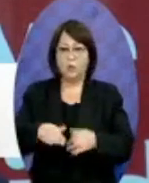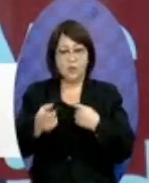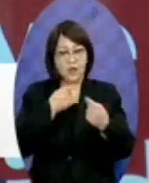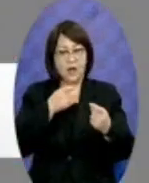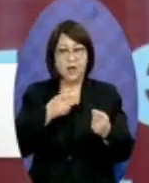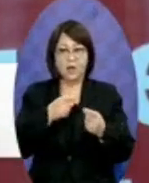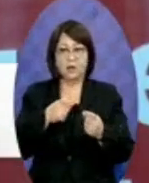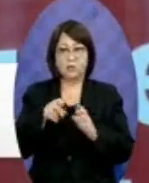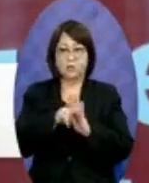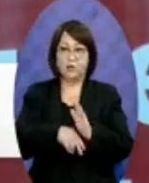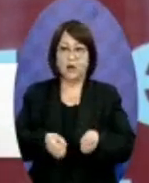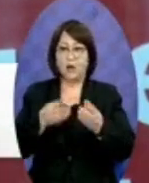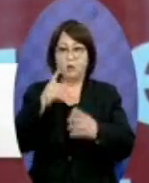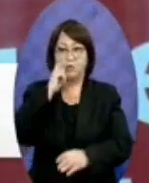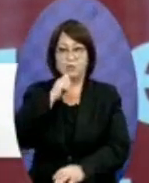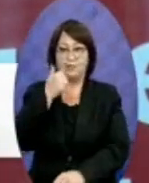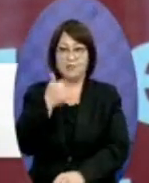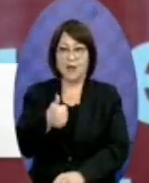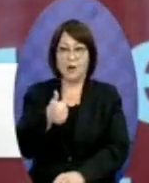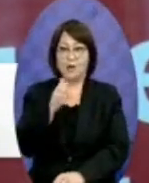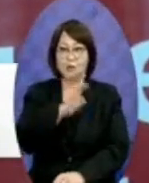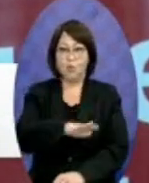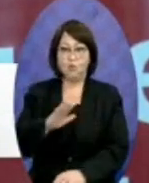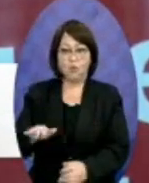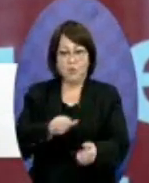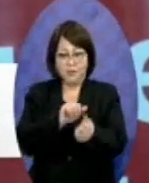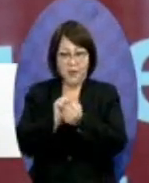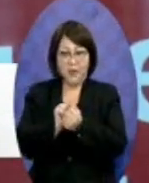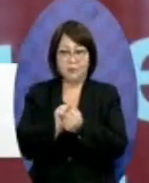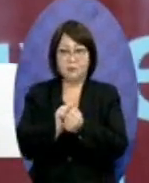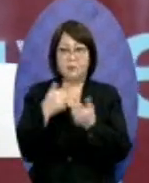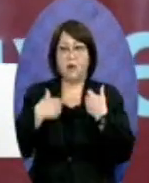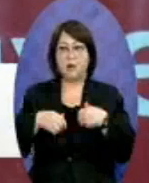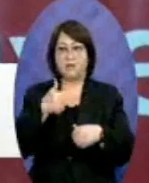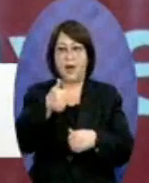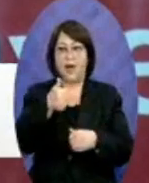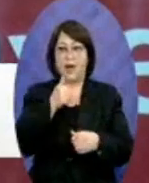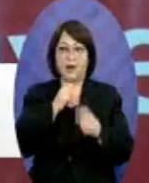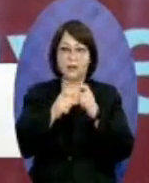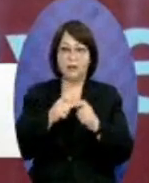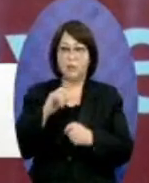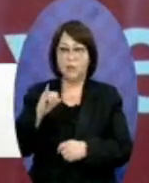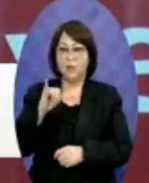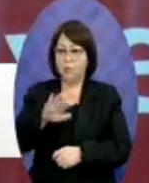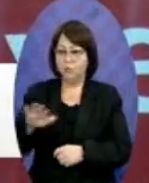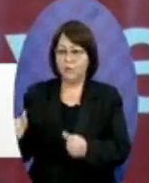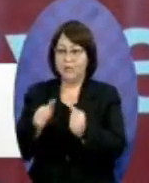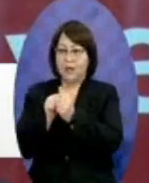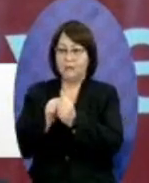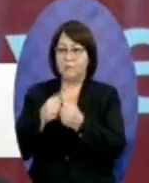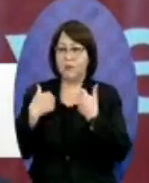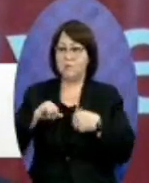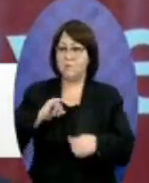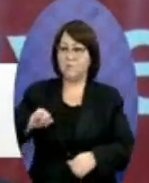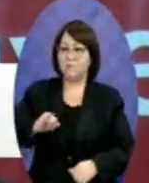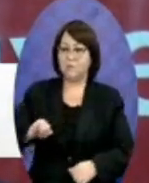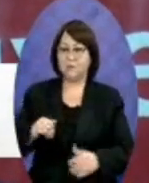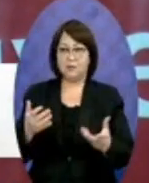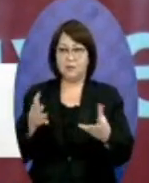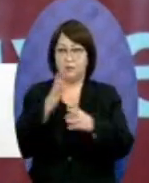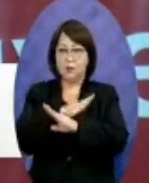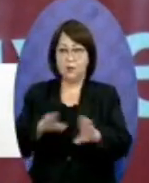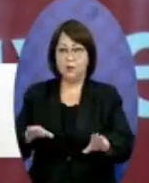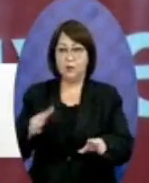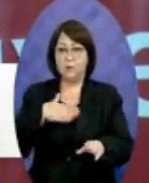дүрмийг гаргаач тий сайн хүүхдтэй найзлахаар багш сайн анддаг муу хүүхдтэй найзлахаар багш муу анддаг тэгвэл би сайн хүүхдтэй найзлах хэвээр байна гэд эндээс хүүхдүүд маань нэг нэг